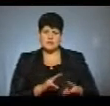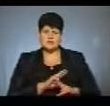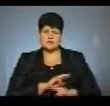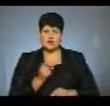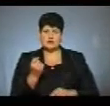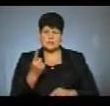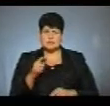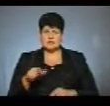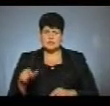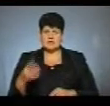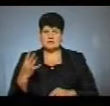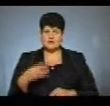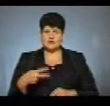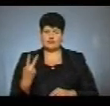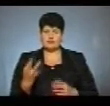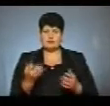людей, 42 отримали травми.